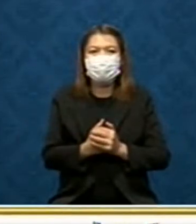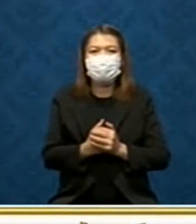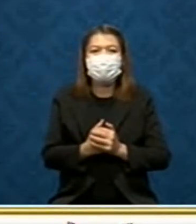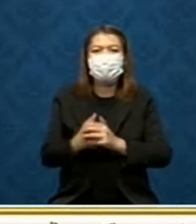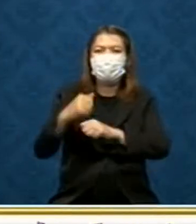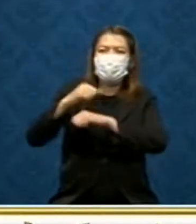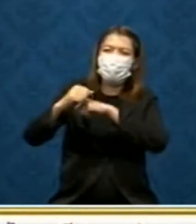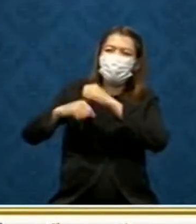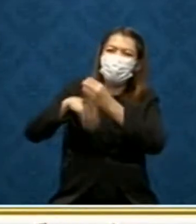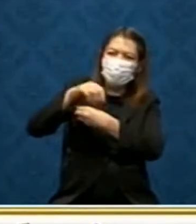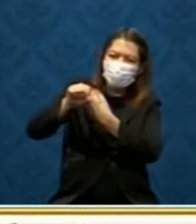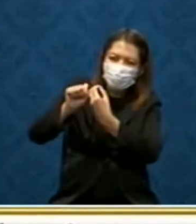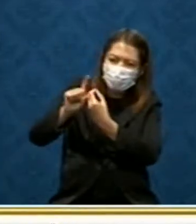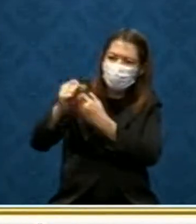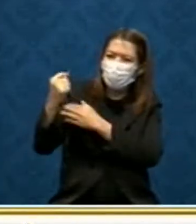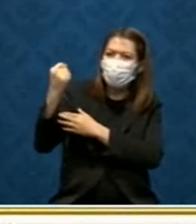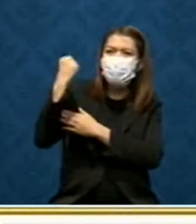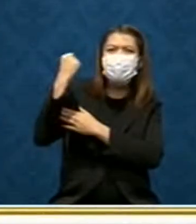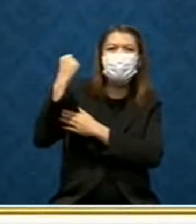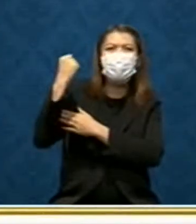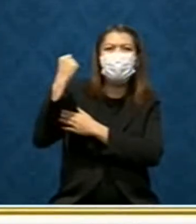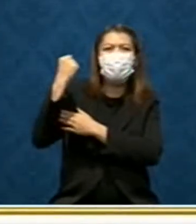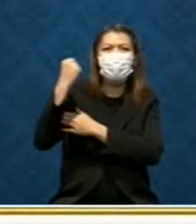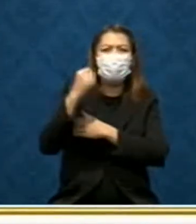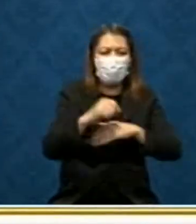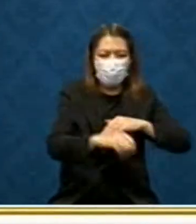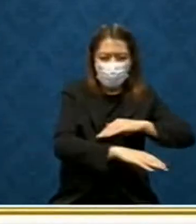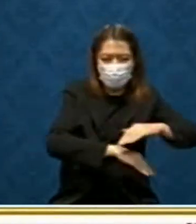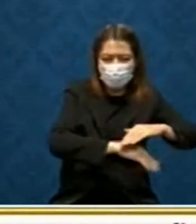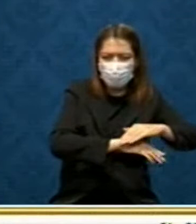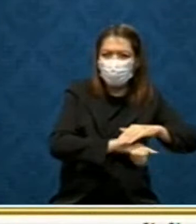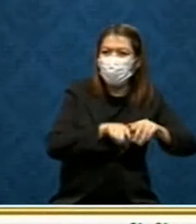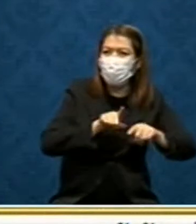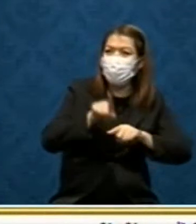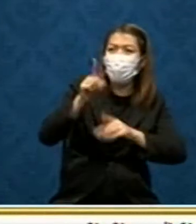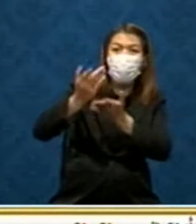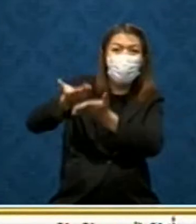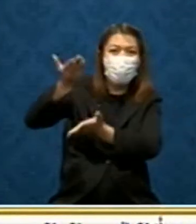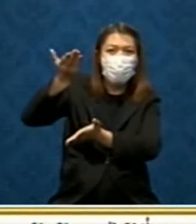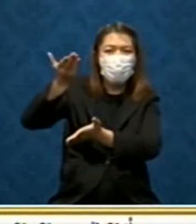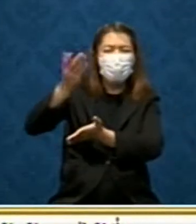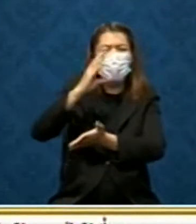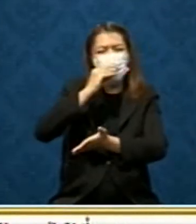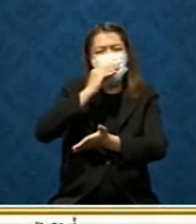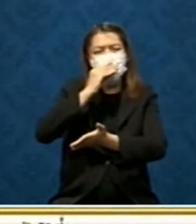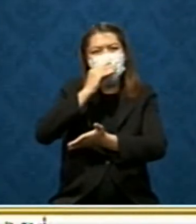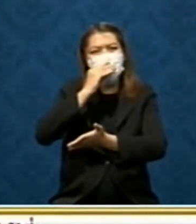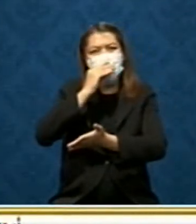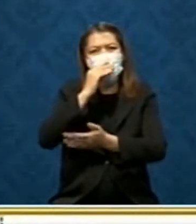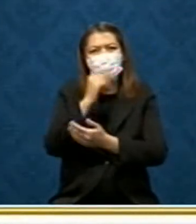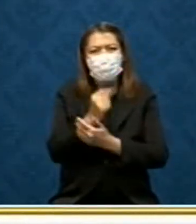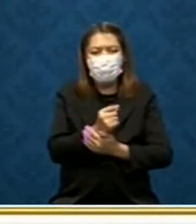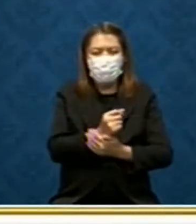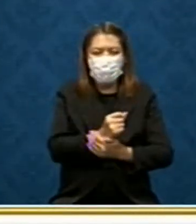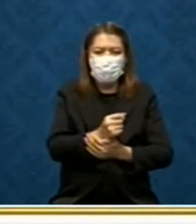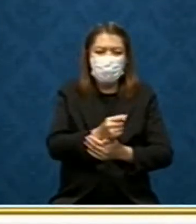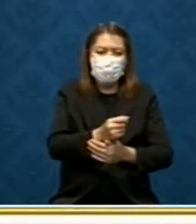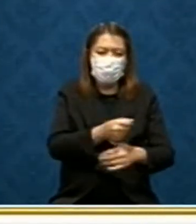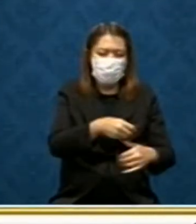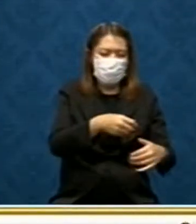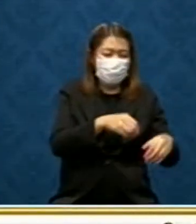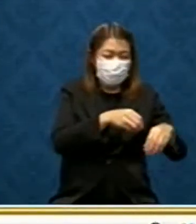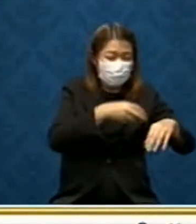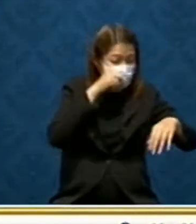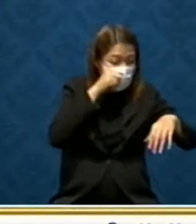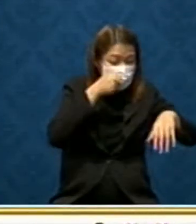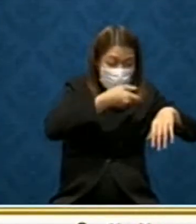เศรษกิจ ไปสร้างคามเข้มแข็งให้กับ ไม่ใช่ฐานลาก สวนยอดพูดกมาทั้งวน ท่านไม่ได้รถน้ำที่ราก ท่านไปรถน้ที่ใบ